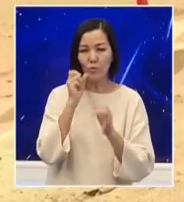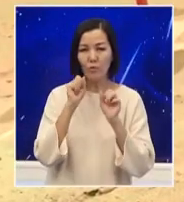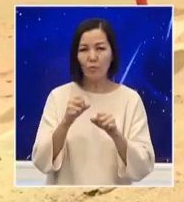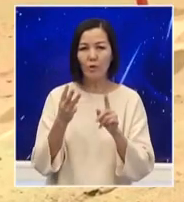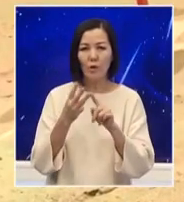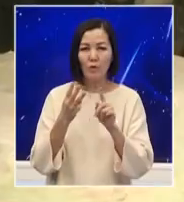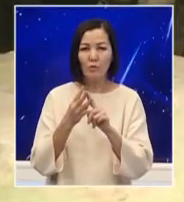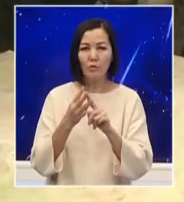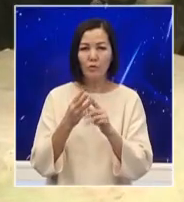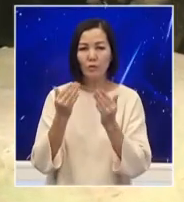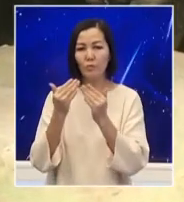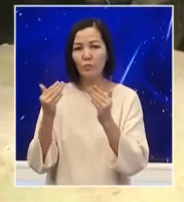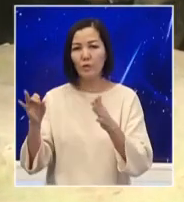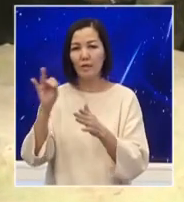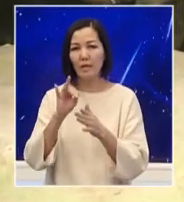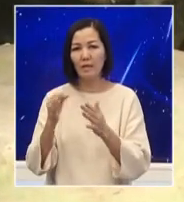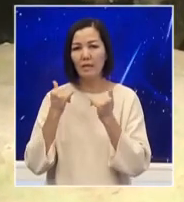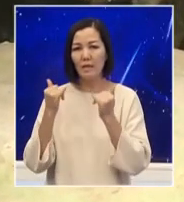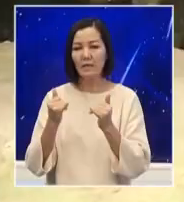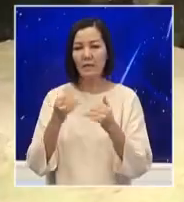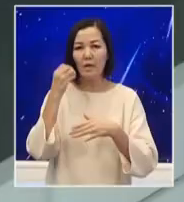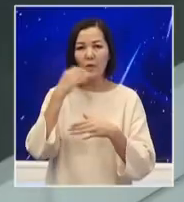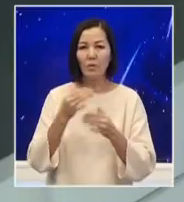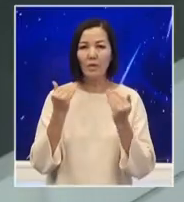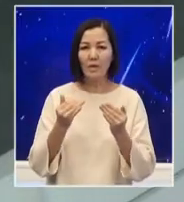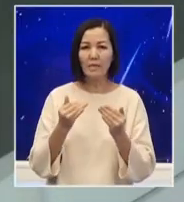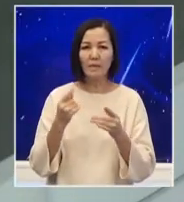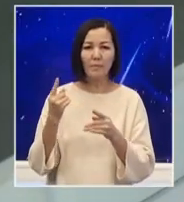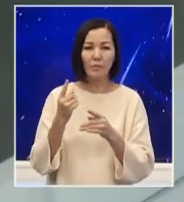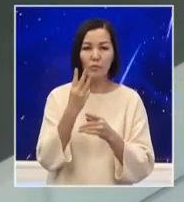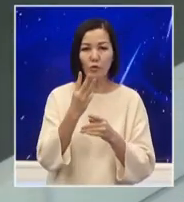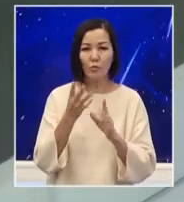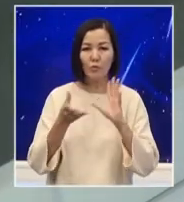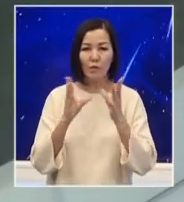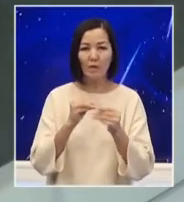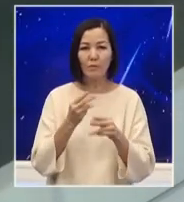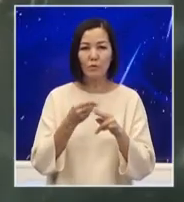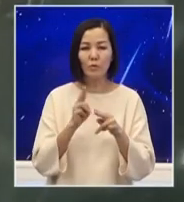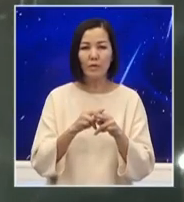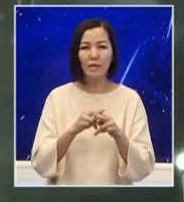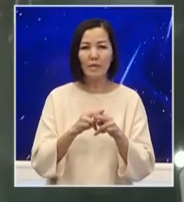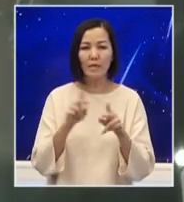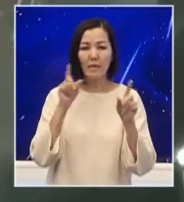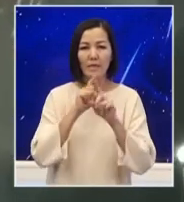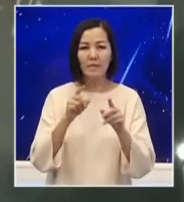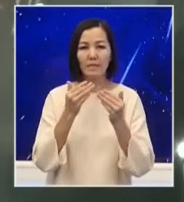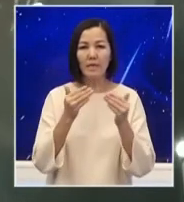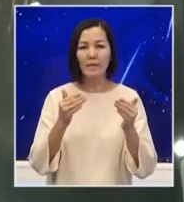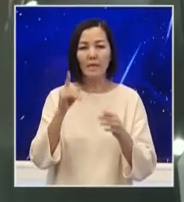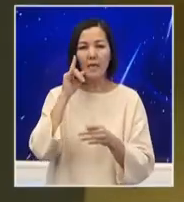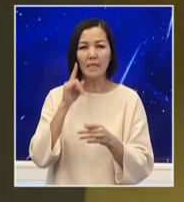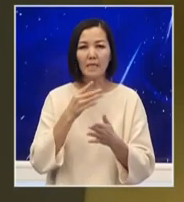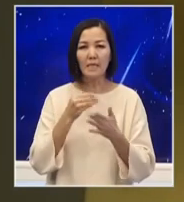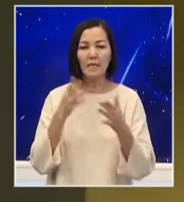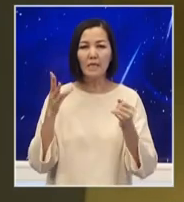бөлік жеке музей тарихына арналған. Мұндай орталық қазіргі елімізде тек үшеу ғана. Сондықтан аталмыш нысан қазақтың киелі